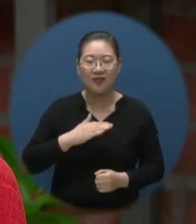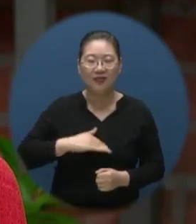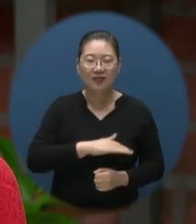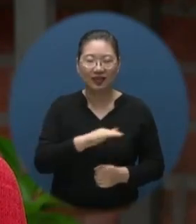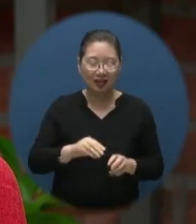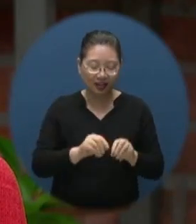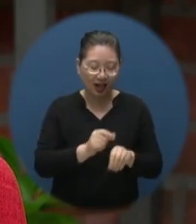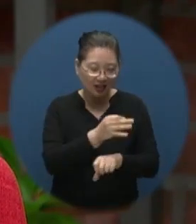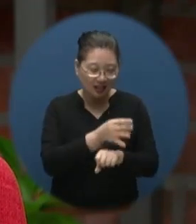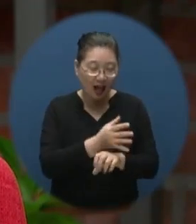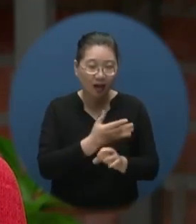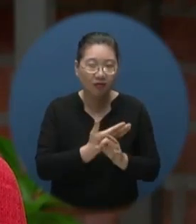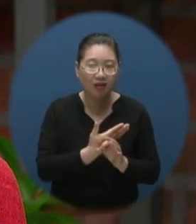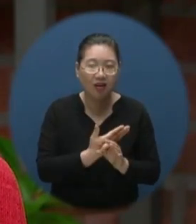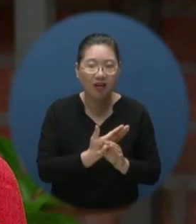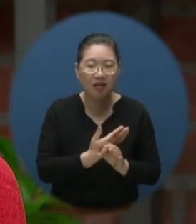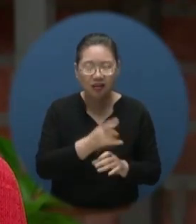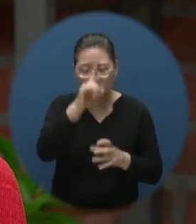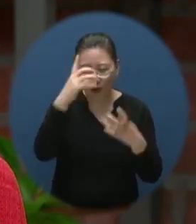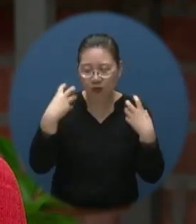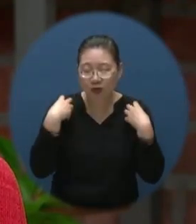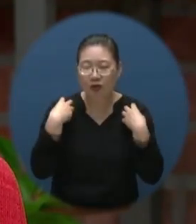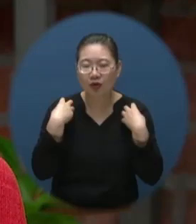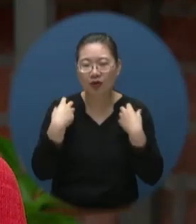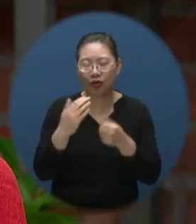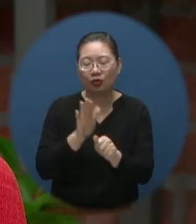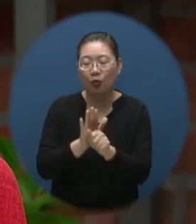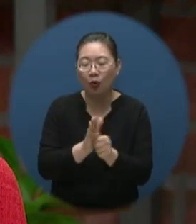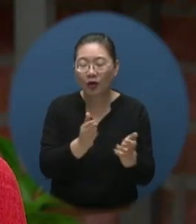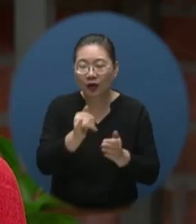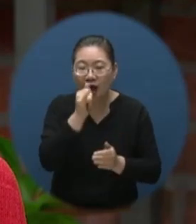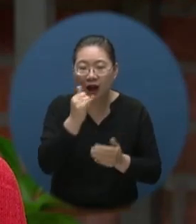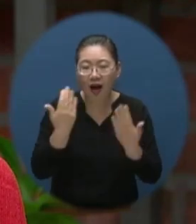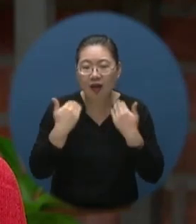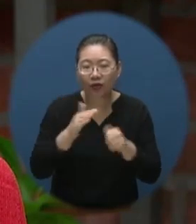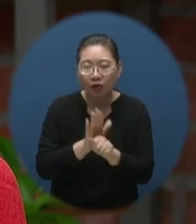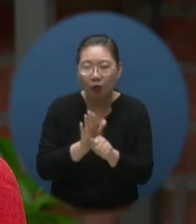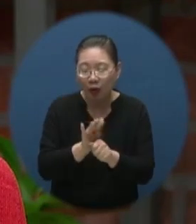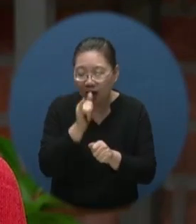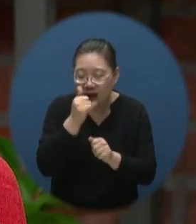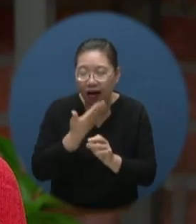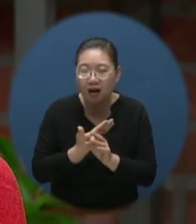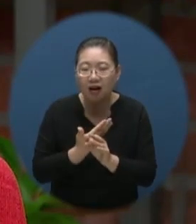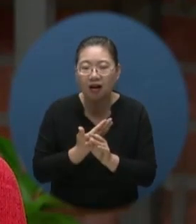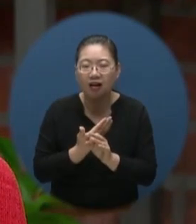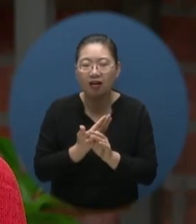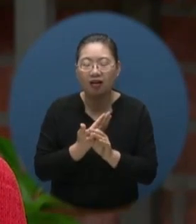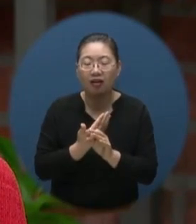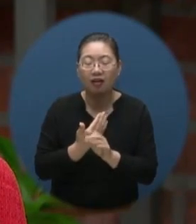땅이라도 사놓으면은 정부에서도 도와줄 것이고 학교에서도 도와주면